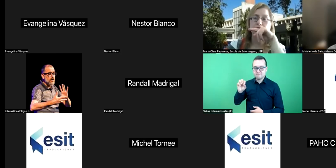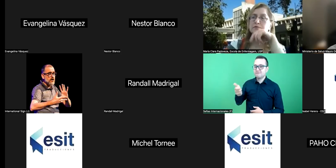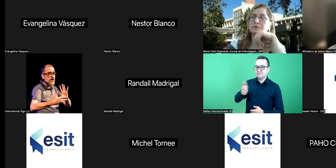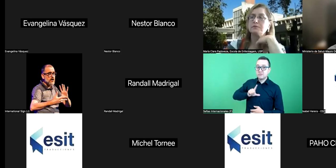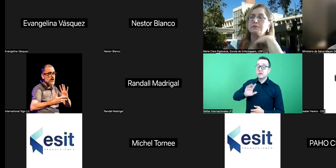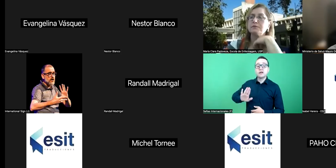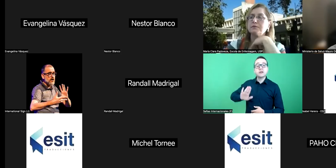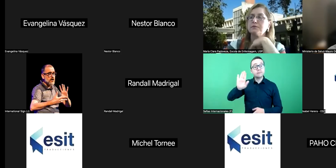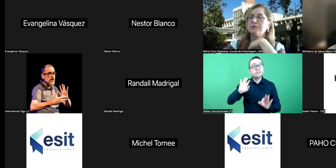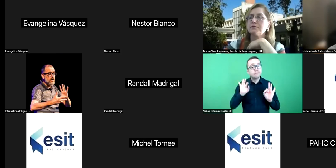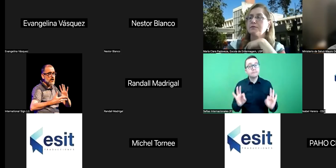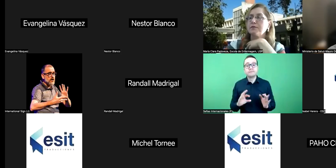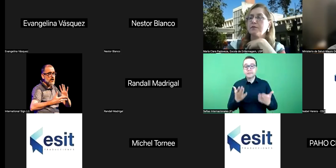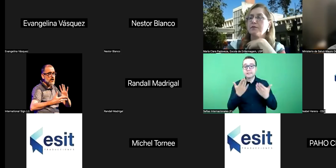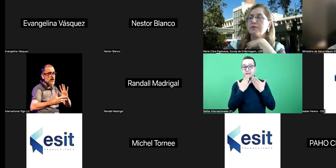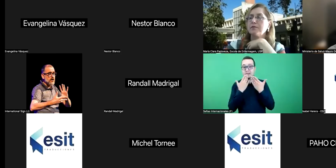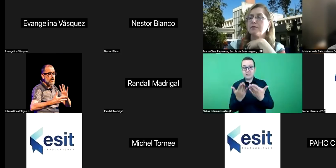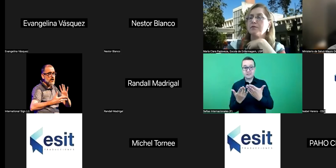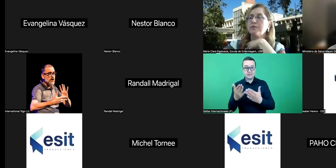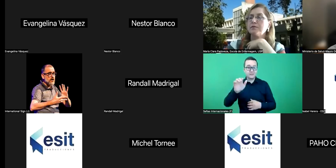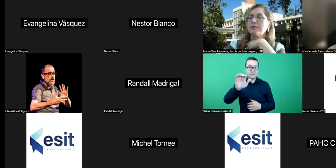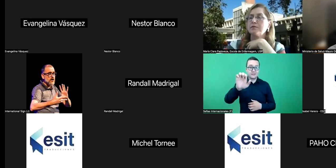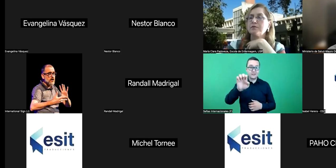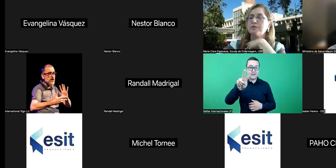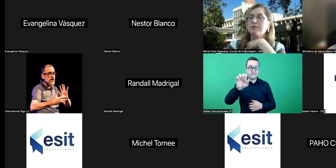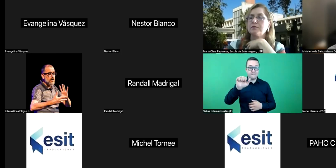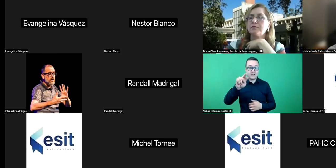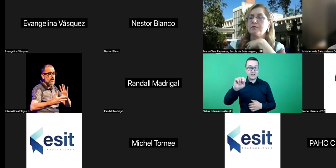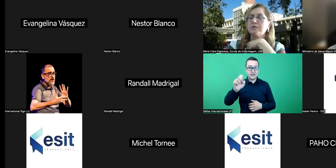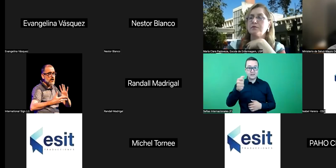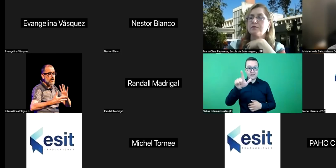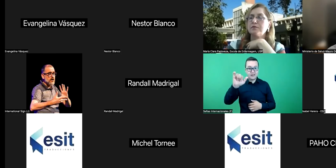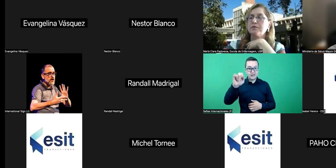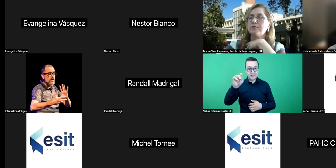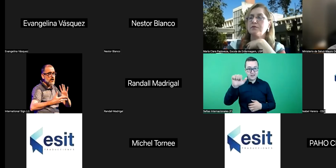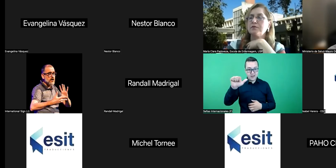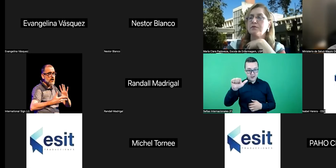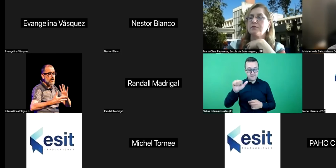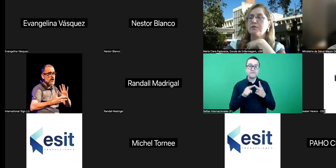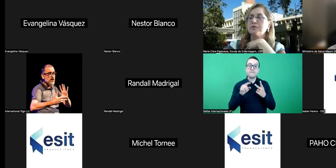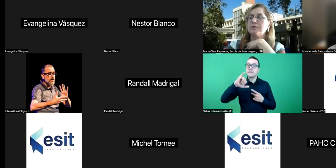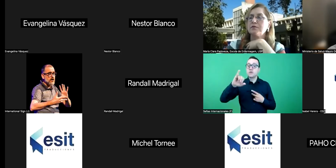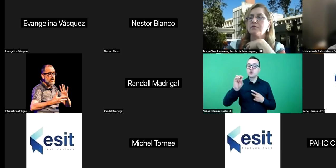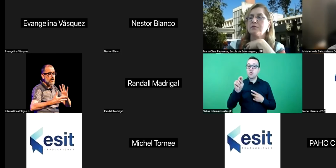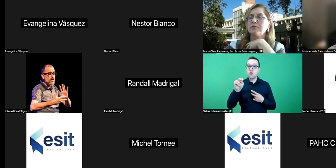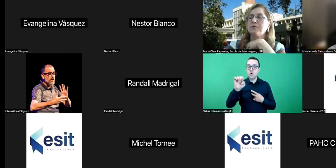J'aimerais féliciter Evangelina et Jonas.